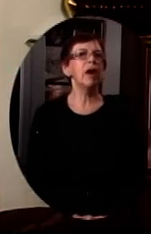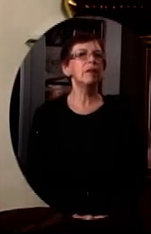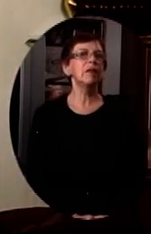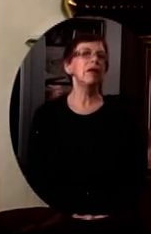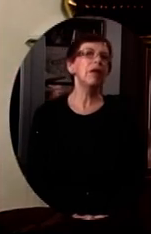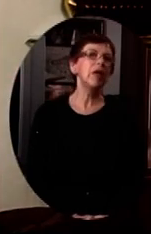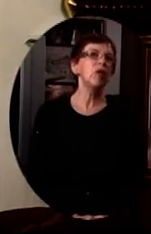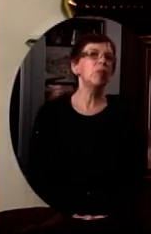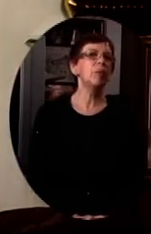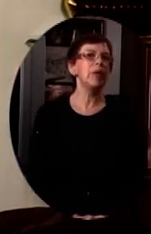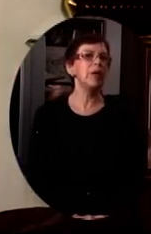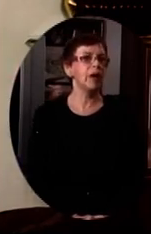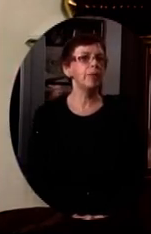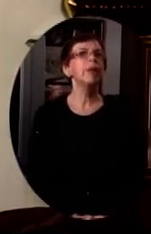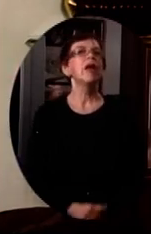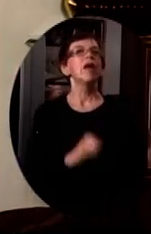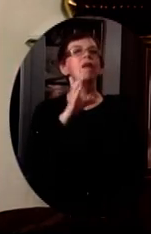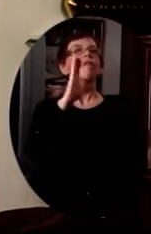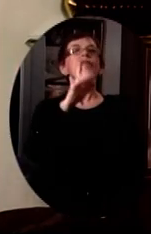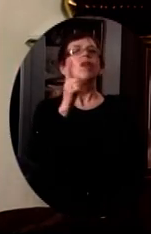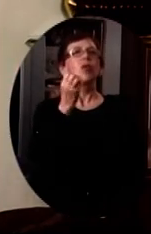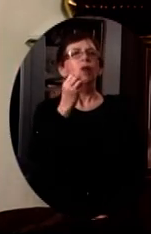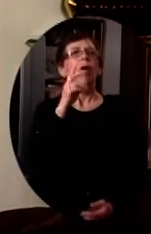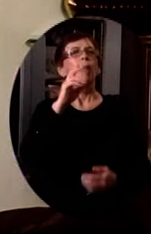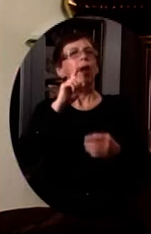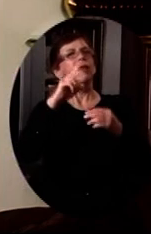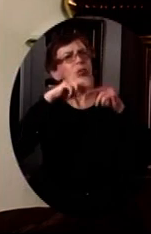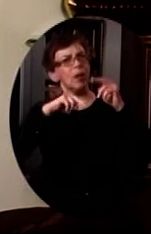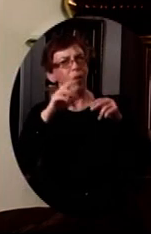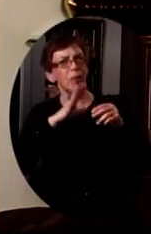והוא עבד בבנייה.